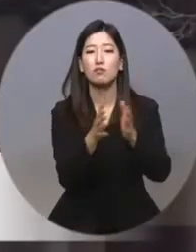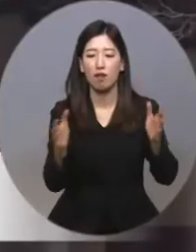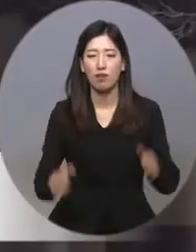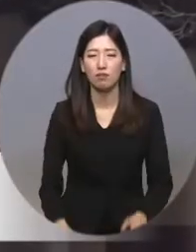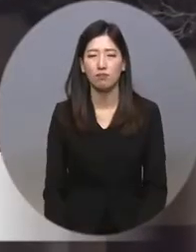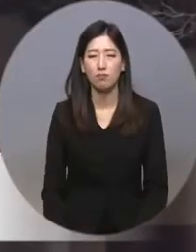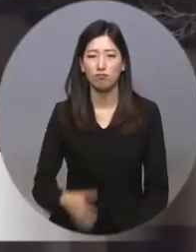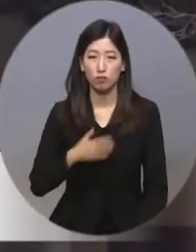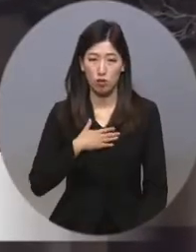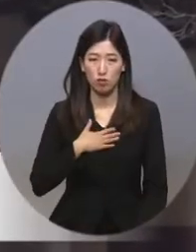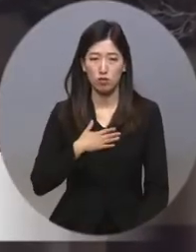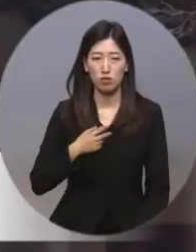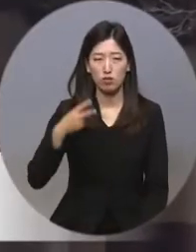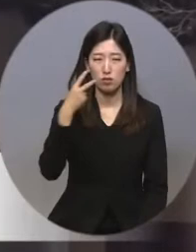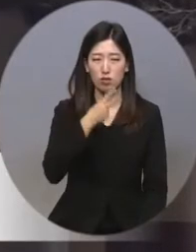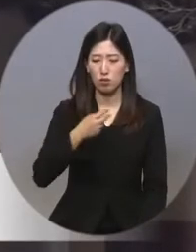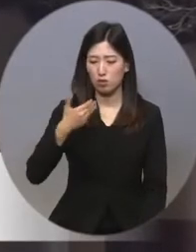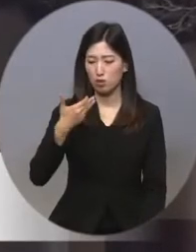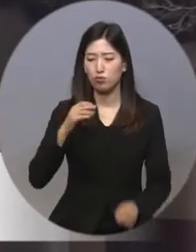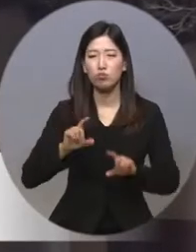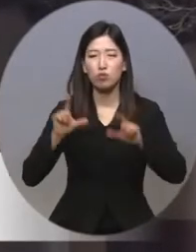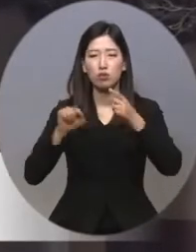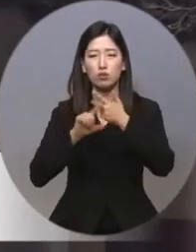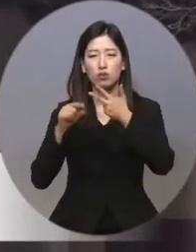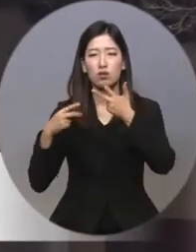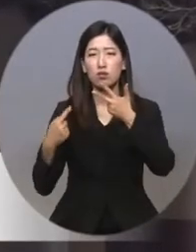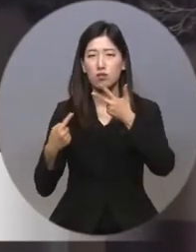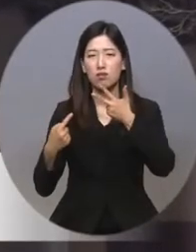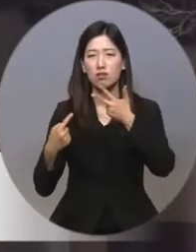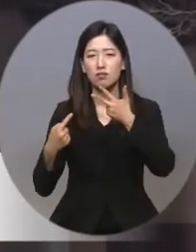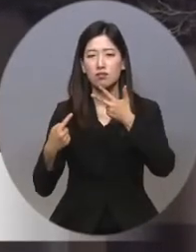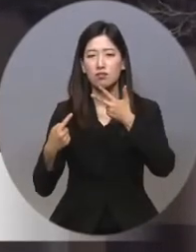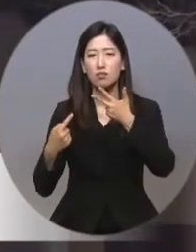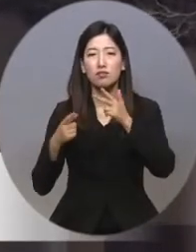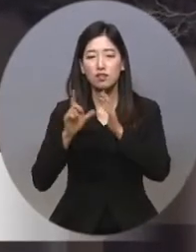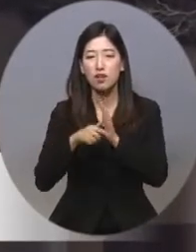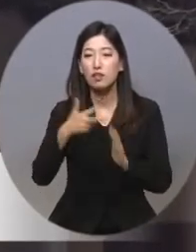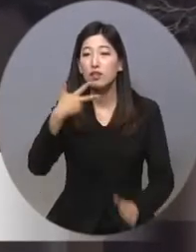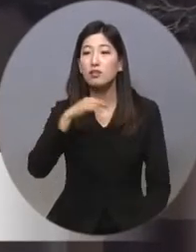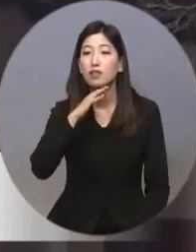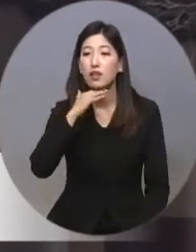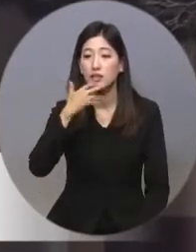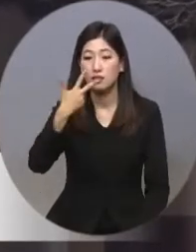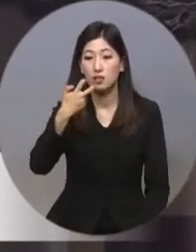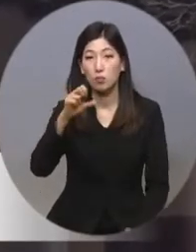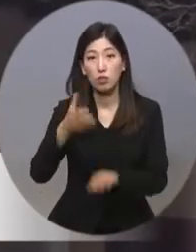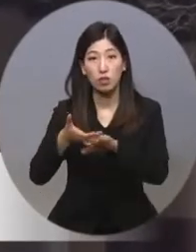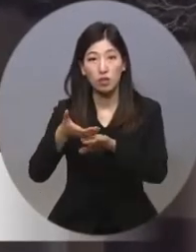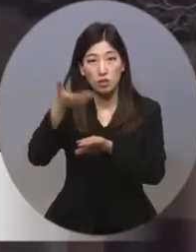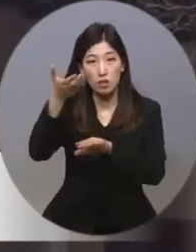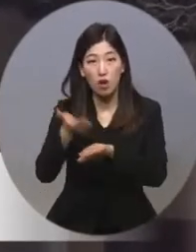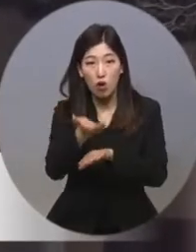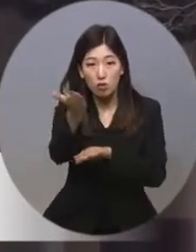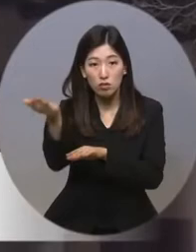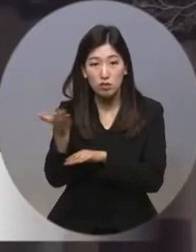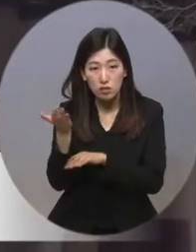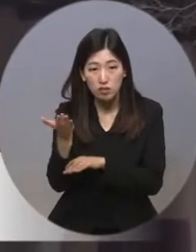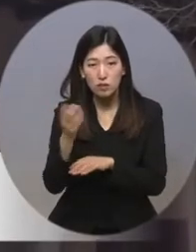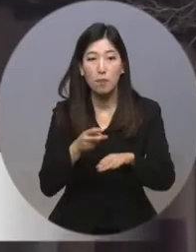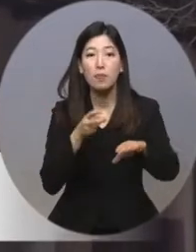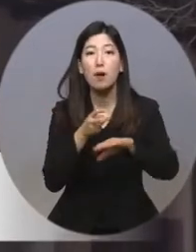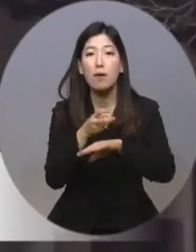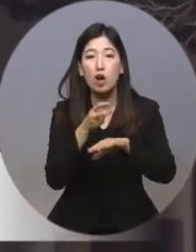1일 오치석 회장님을 비롯한 75세 이상 어르신들에게 시내버스와 농어촌버스